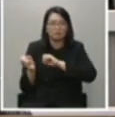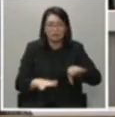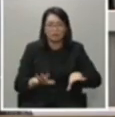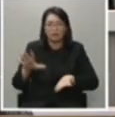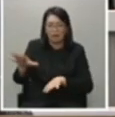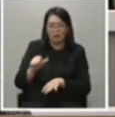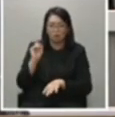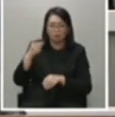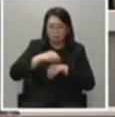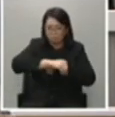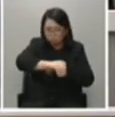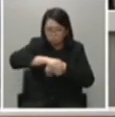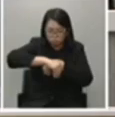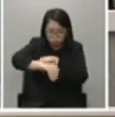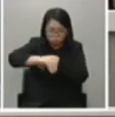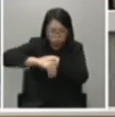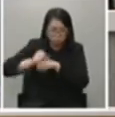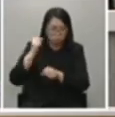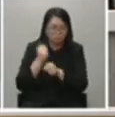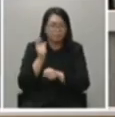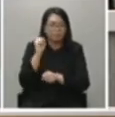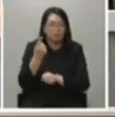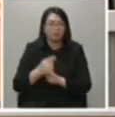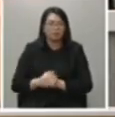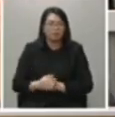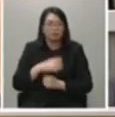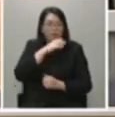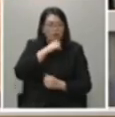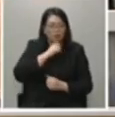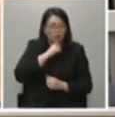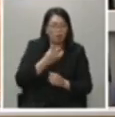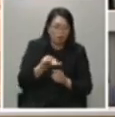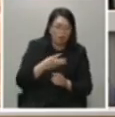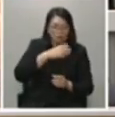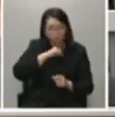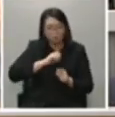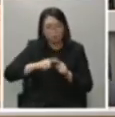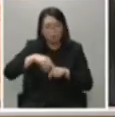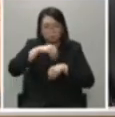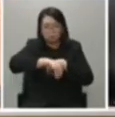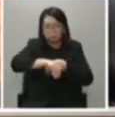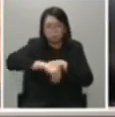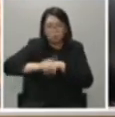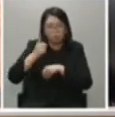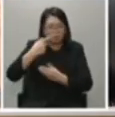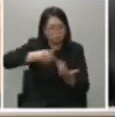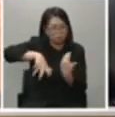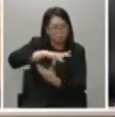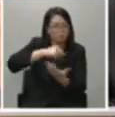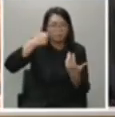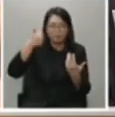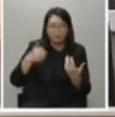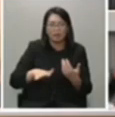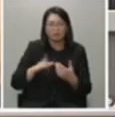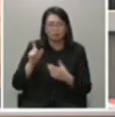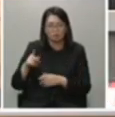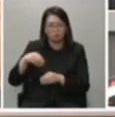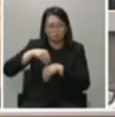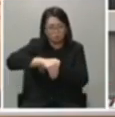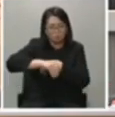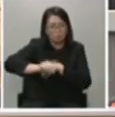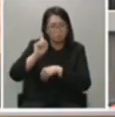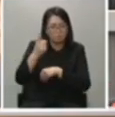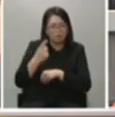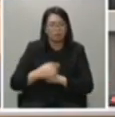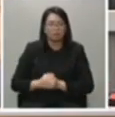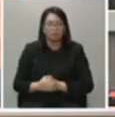ำไมยังดึงดันที่จะตัดสินใจเข้าร่วมความตกลงนี้ซึ่งเป็นการตัดสินใจที่ผิดมหันต์ค่ะพลเอกประยุทธ์กำลังท